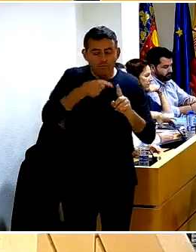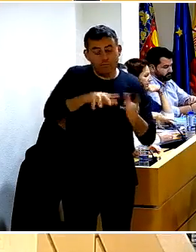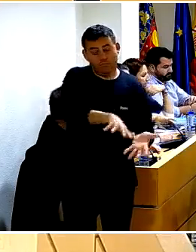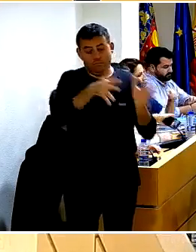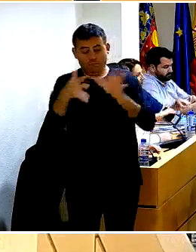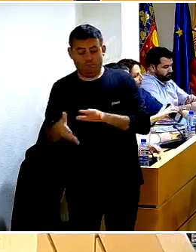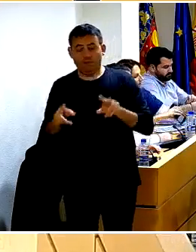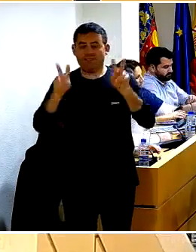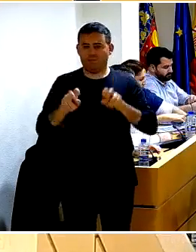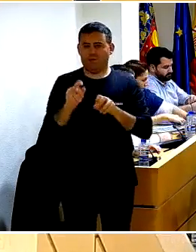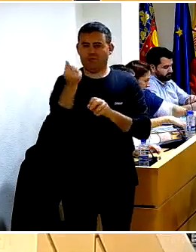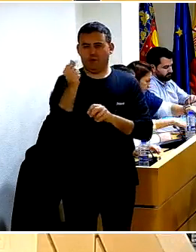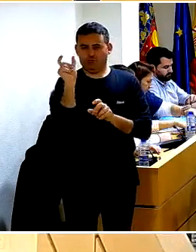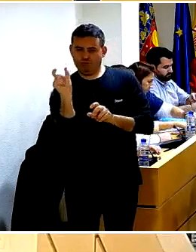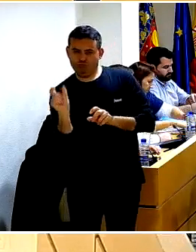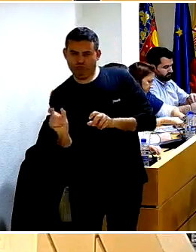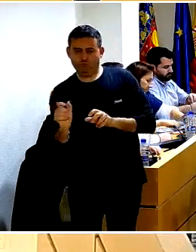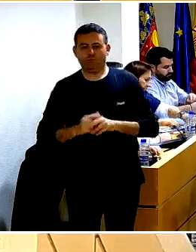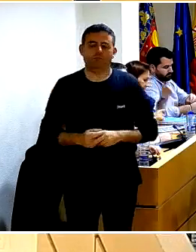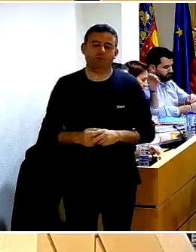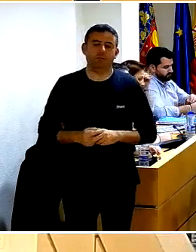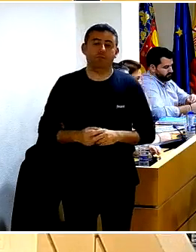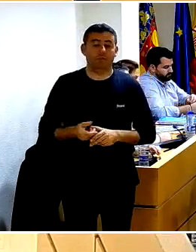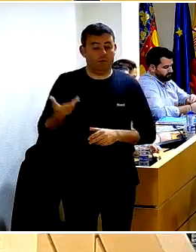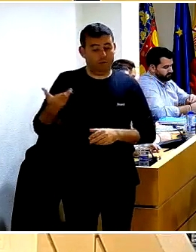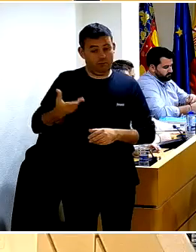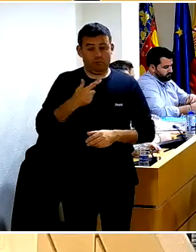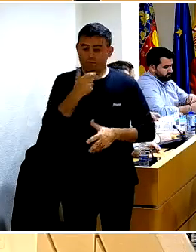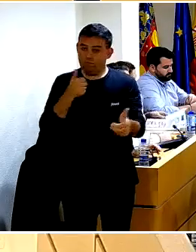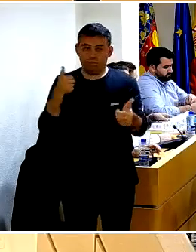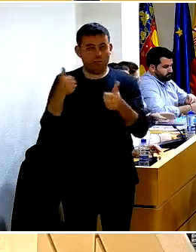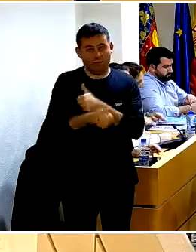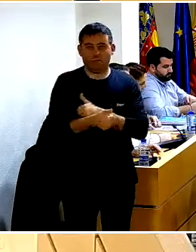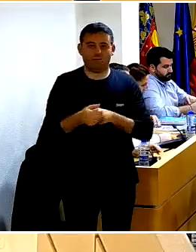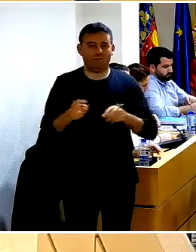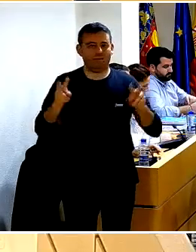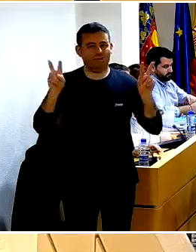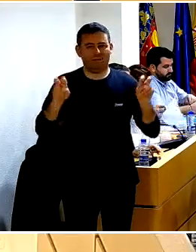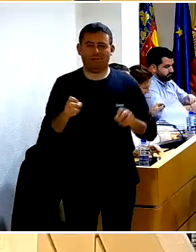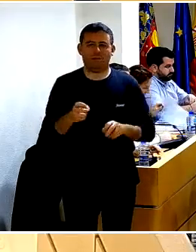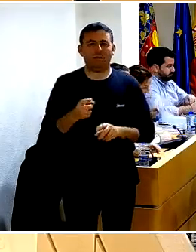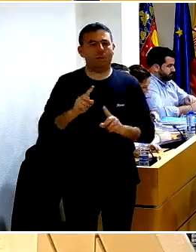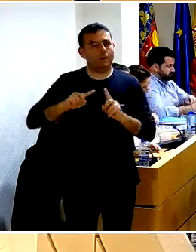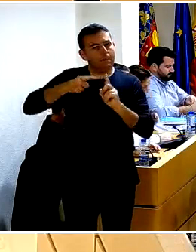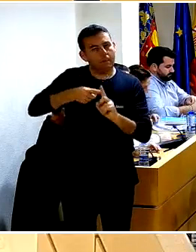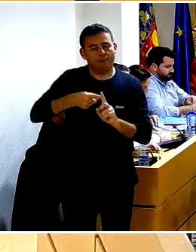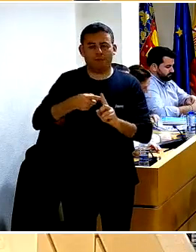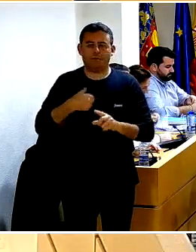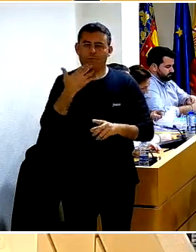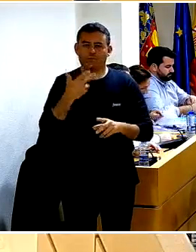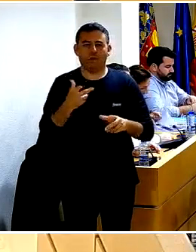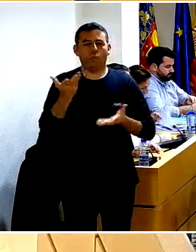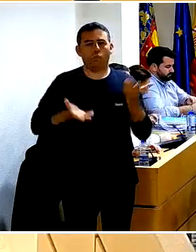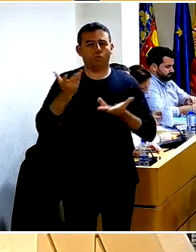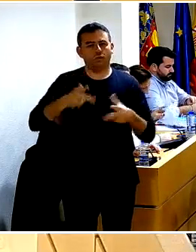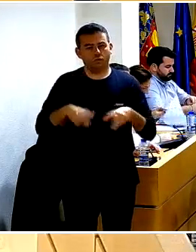govern. Hem posat per davant de tot l'interès general de les persones, l'horitzó de la justícia social, del respecte al